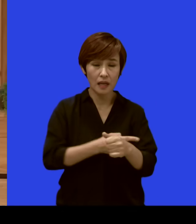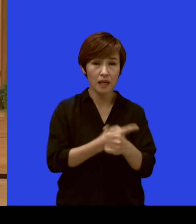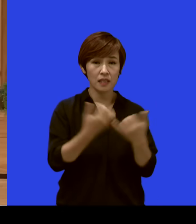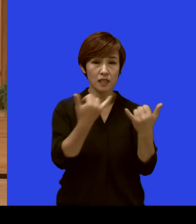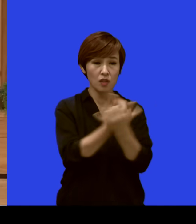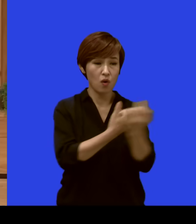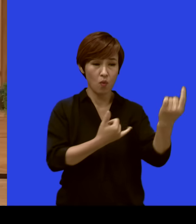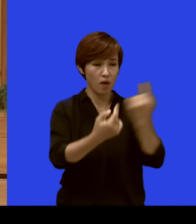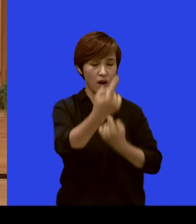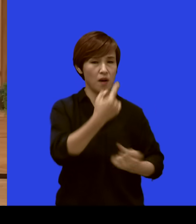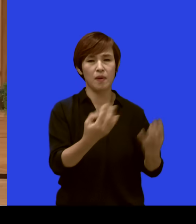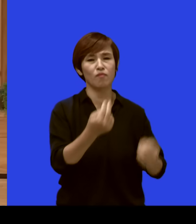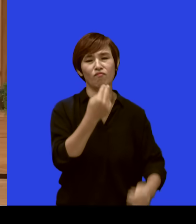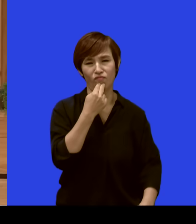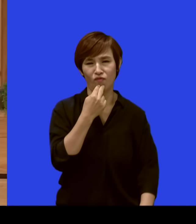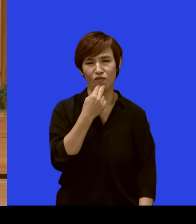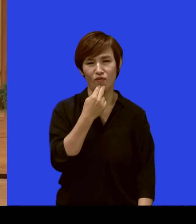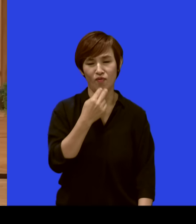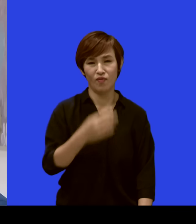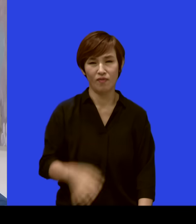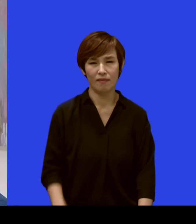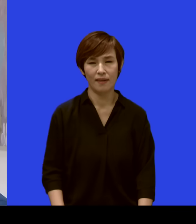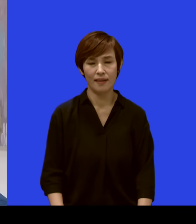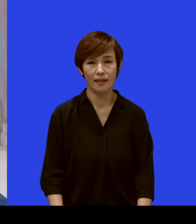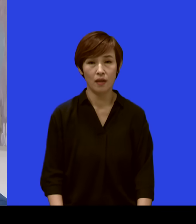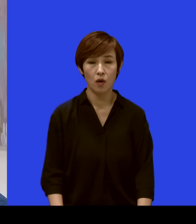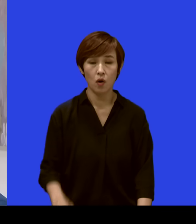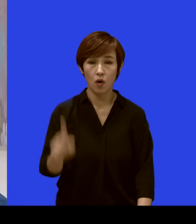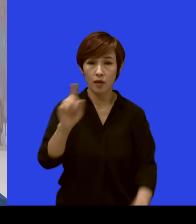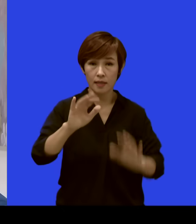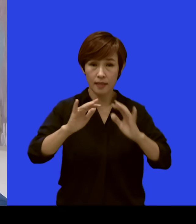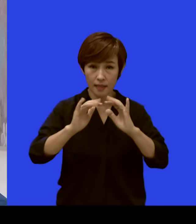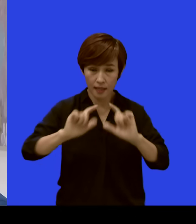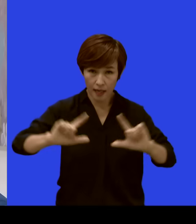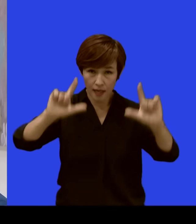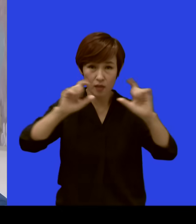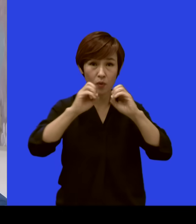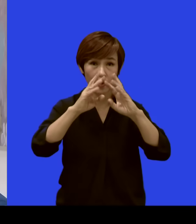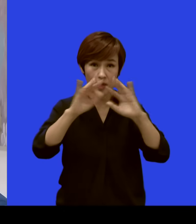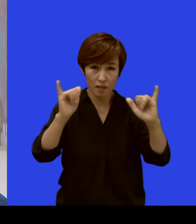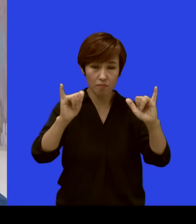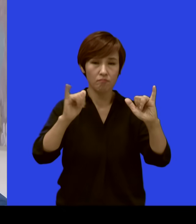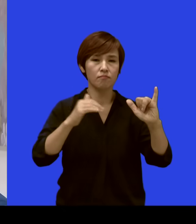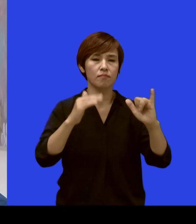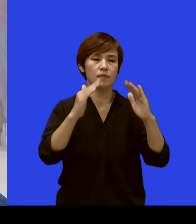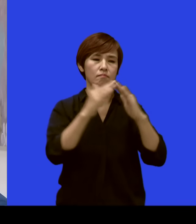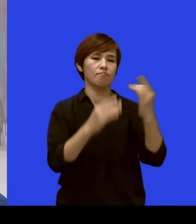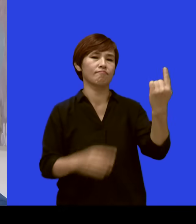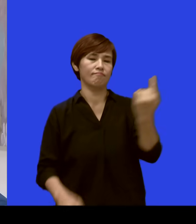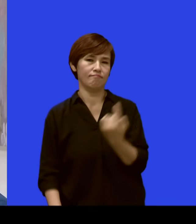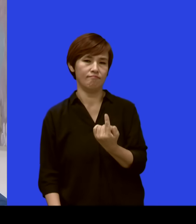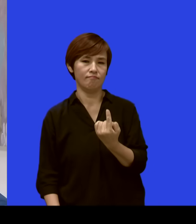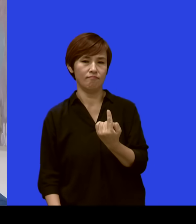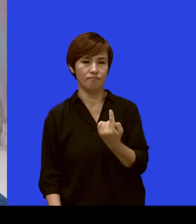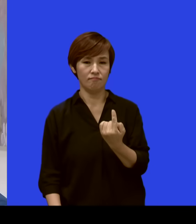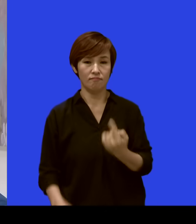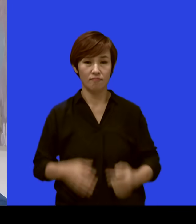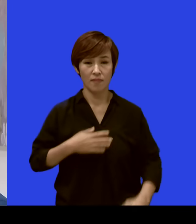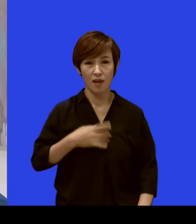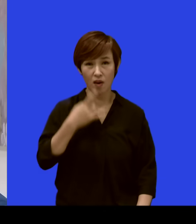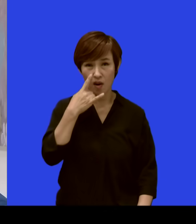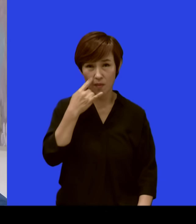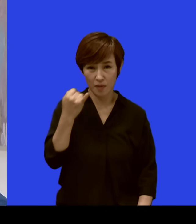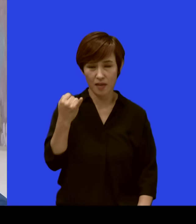와요. 근데 이제 어느 날 저희 전도사님이 저희 교회 저희 주일학교 학생인데 신방을 오셨는데 저희 어머니가 공장에서